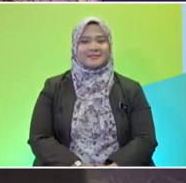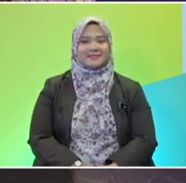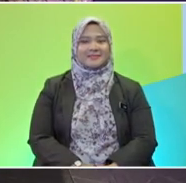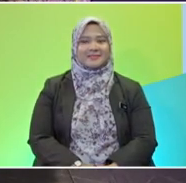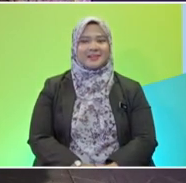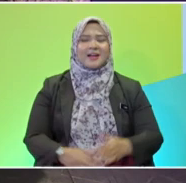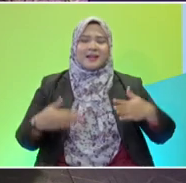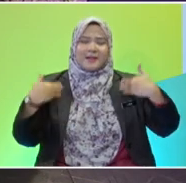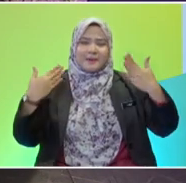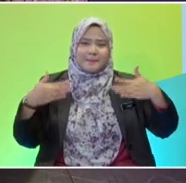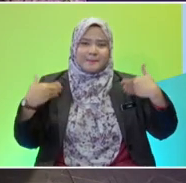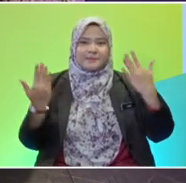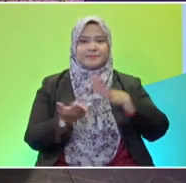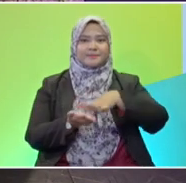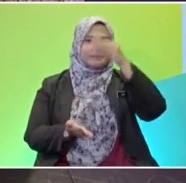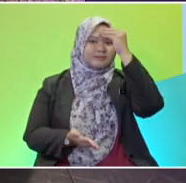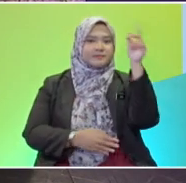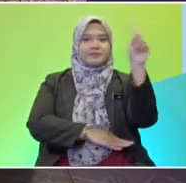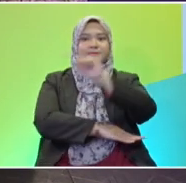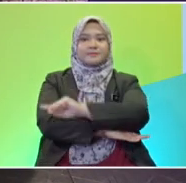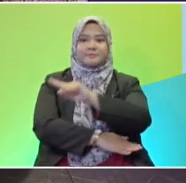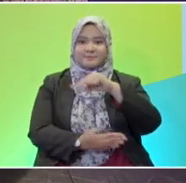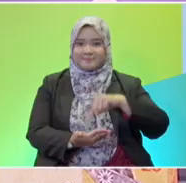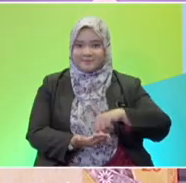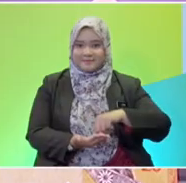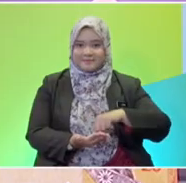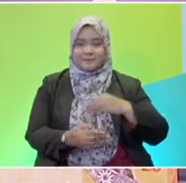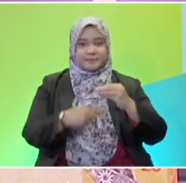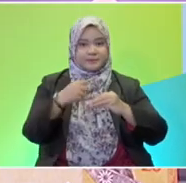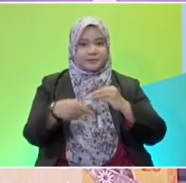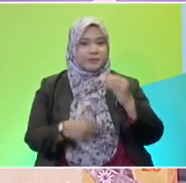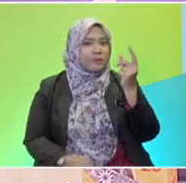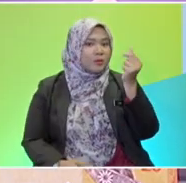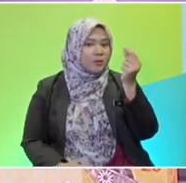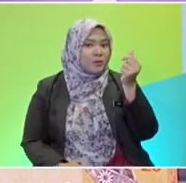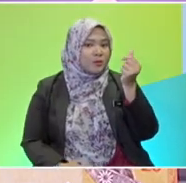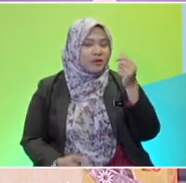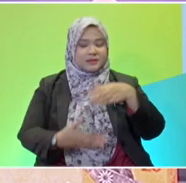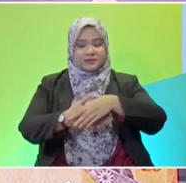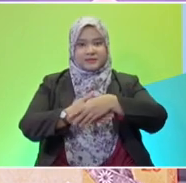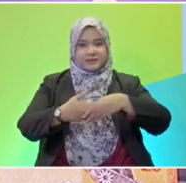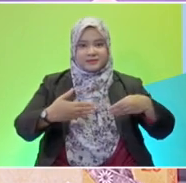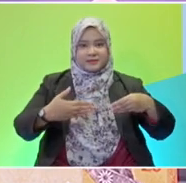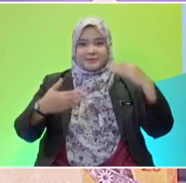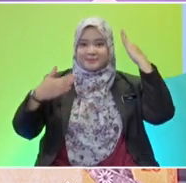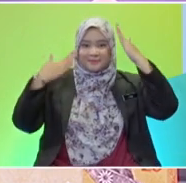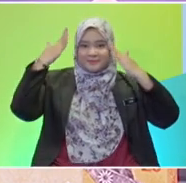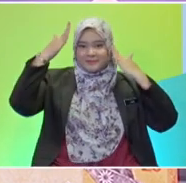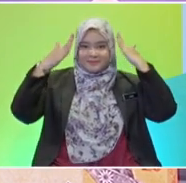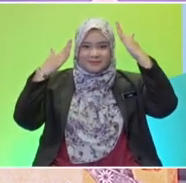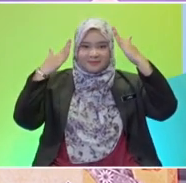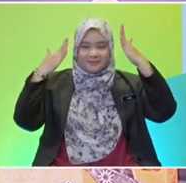belajar hari ini mengenai uang Ringgit Malaysia bawang merah bawang 10 Ringgit